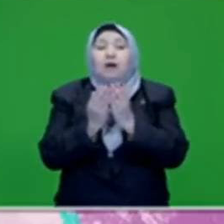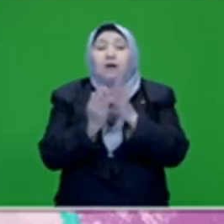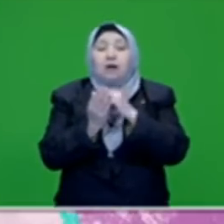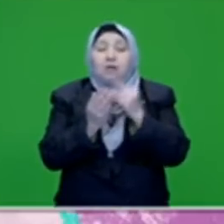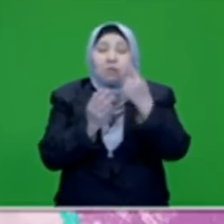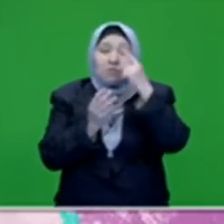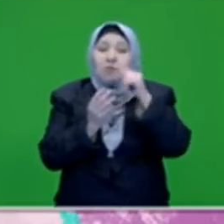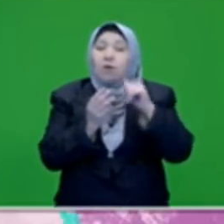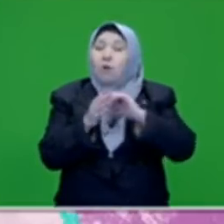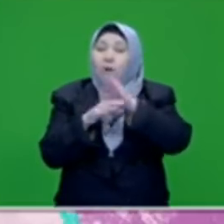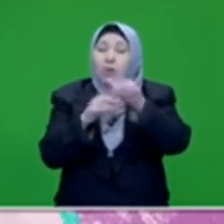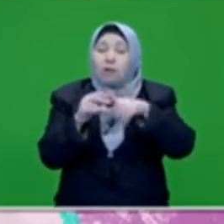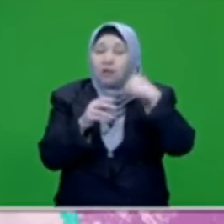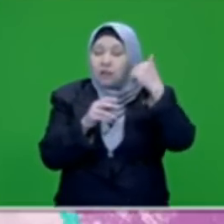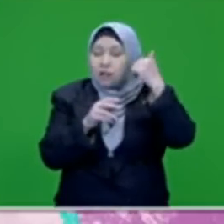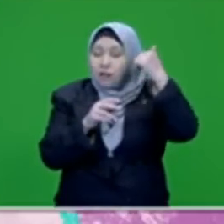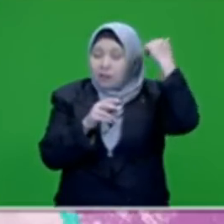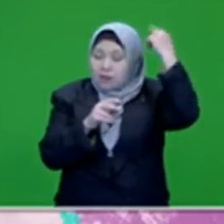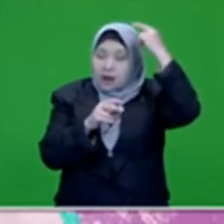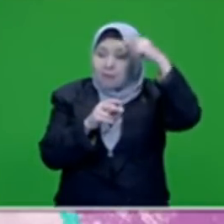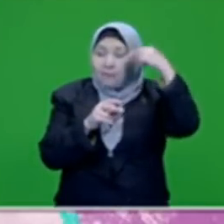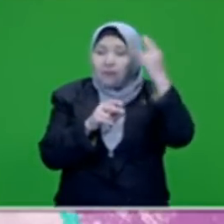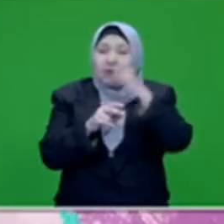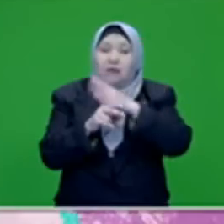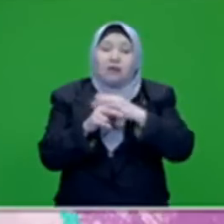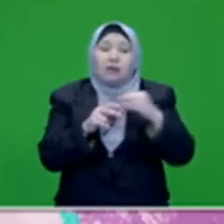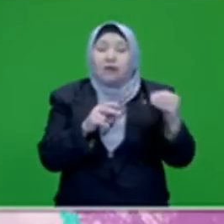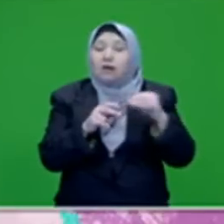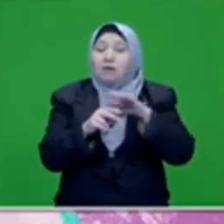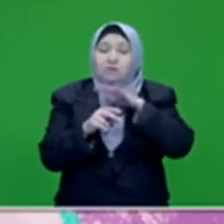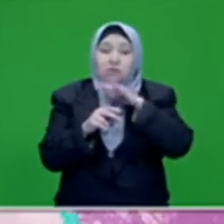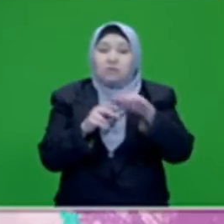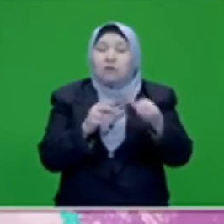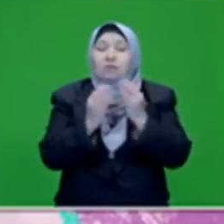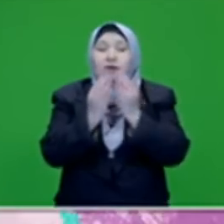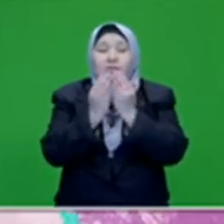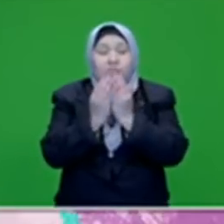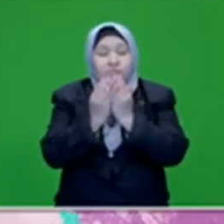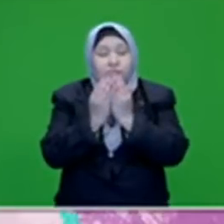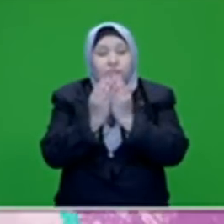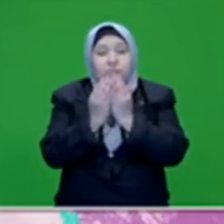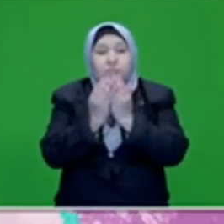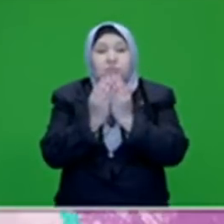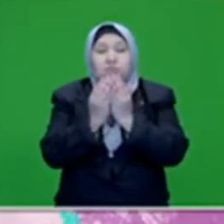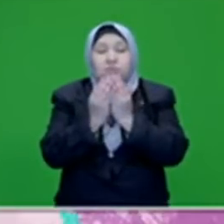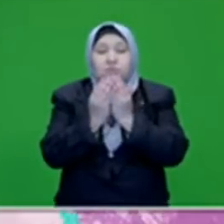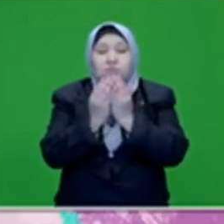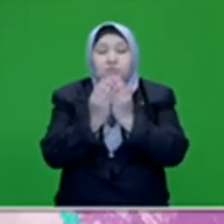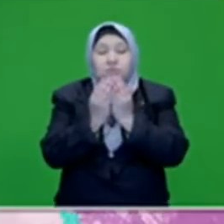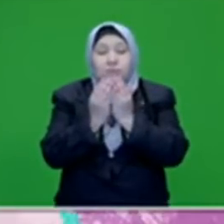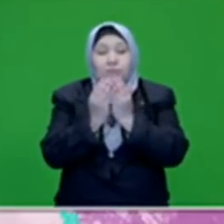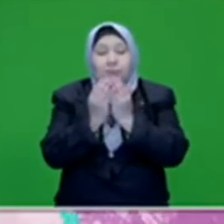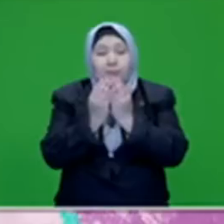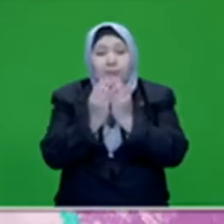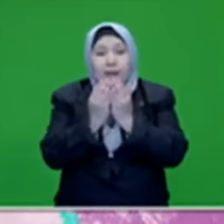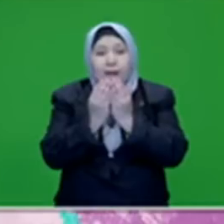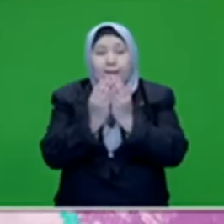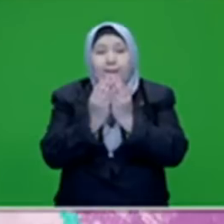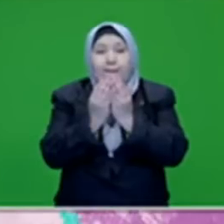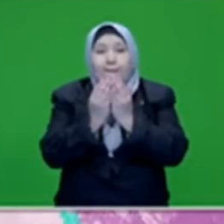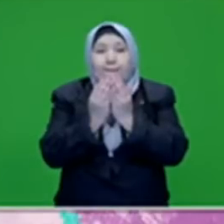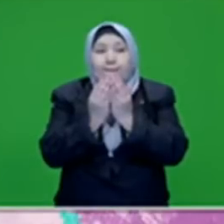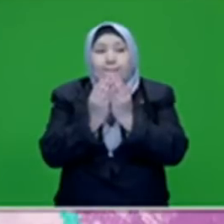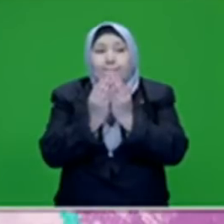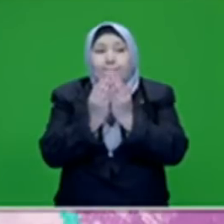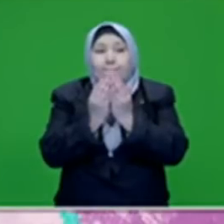wal mursalin wa ala alihi wa sahbihi ajma'in. Allahumma salli ala sayyidina Muhammad wa ala ali sayyidina Muhammad.